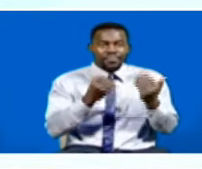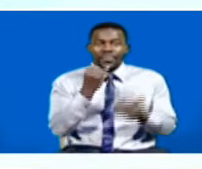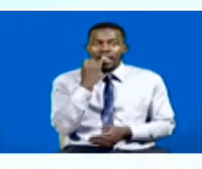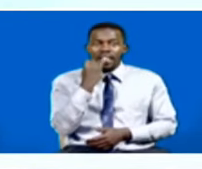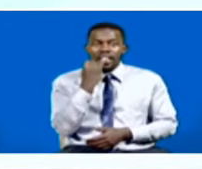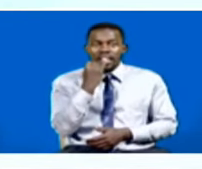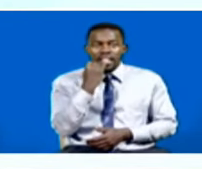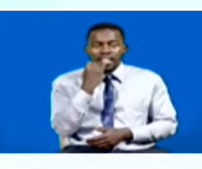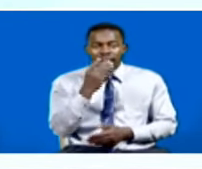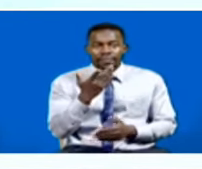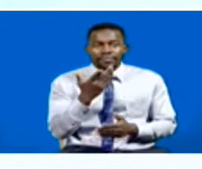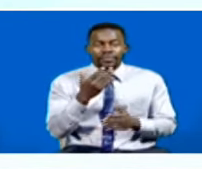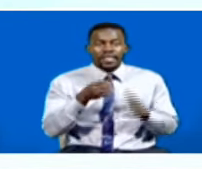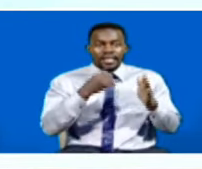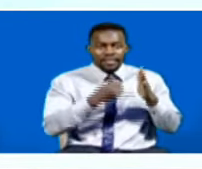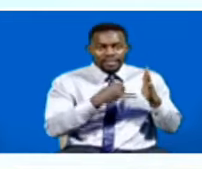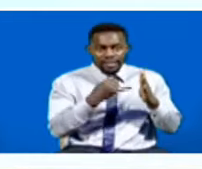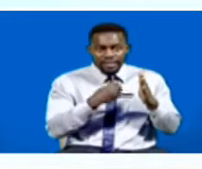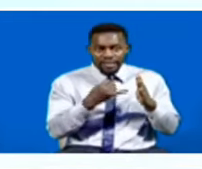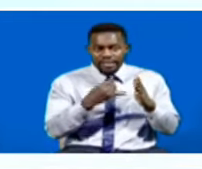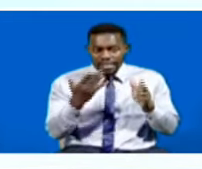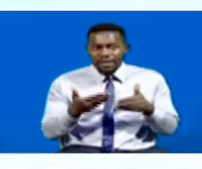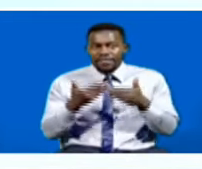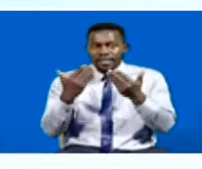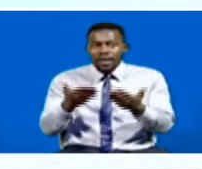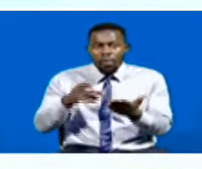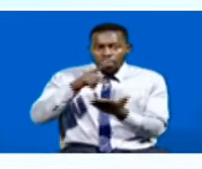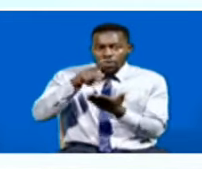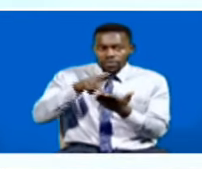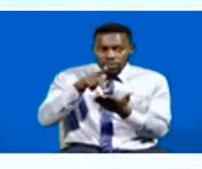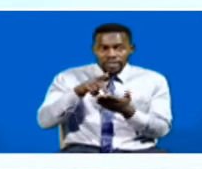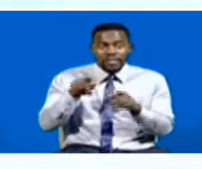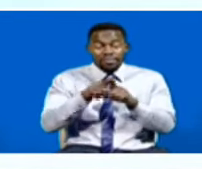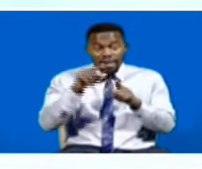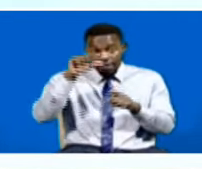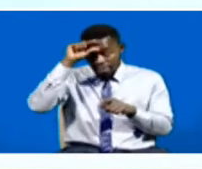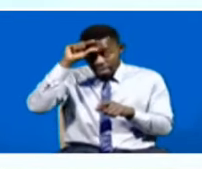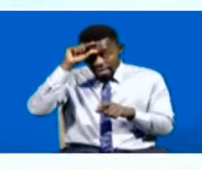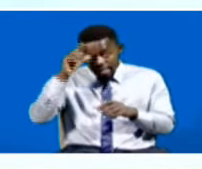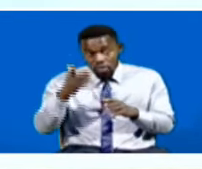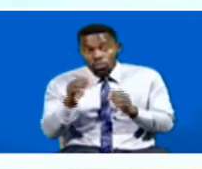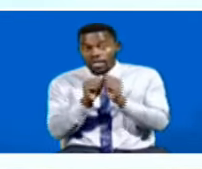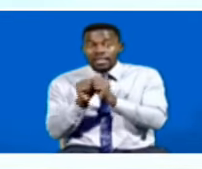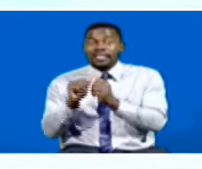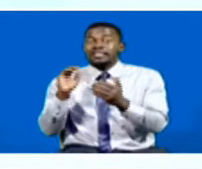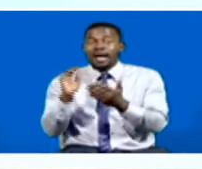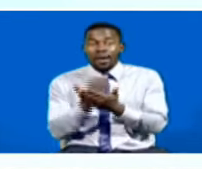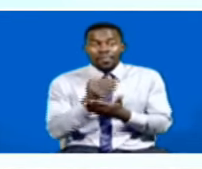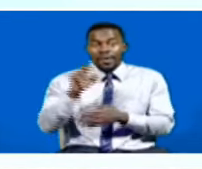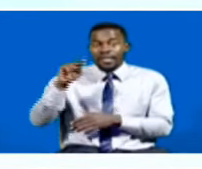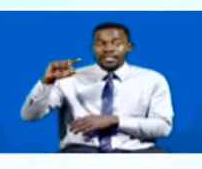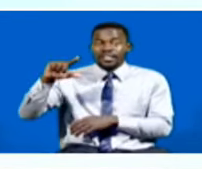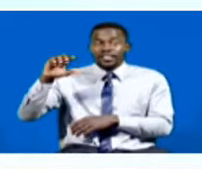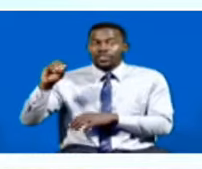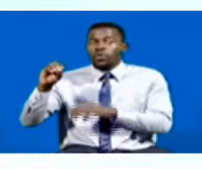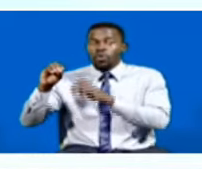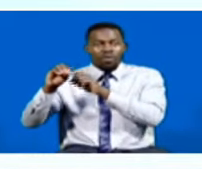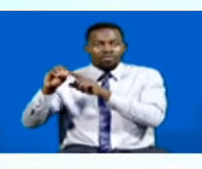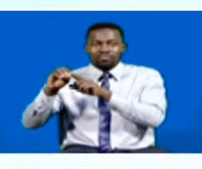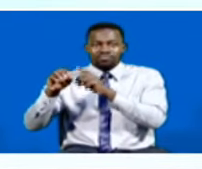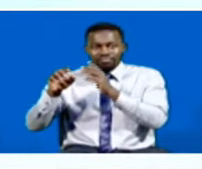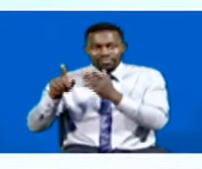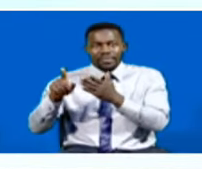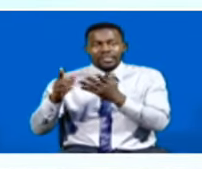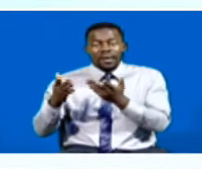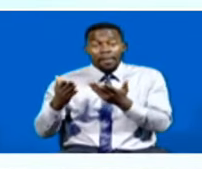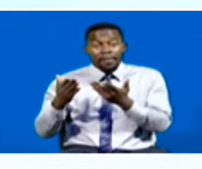kilichokuwa kikitoa sumu. Vitisho kutoka kwa wahusika pamoja na serikali havikumvunja moyo hadi mtambo huo